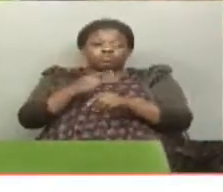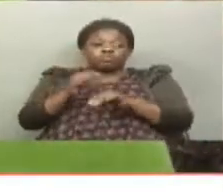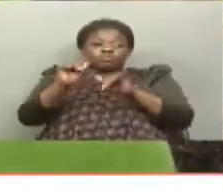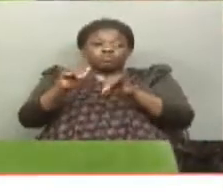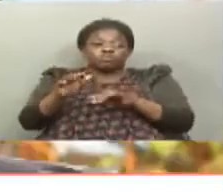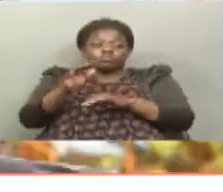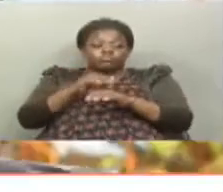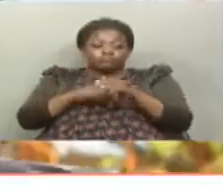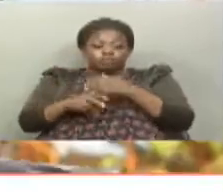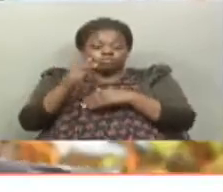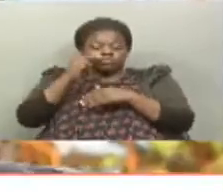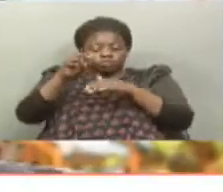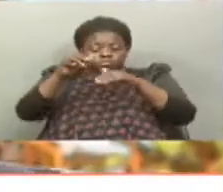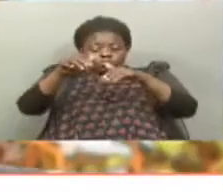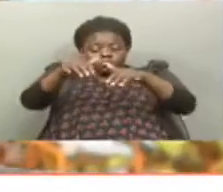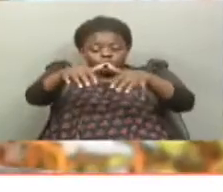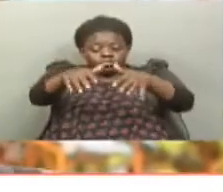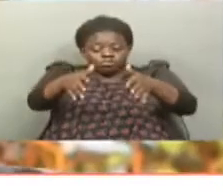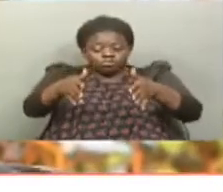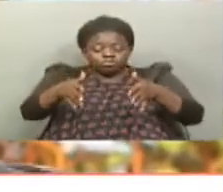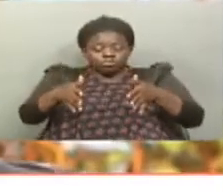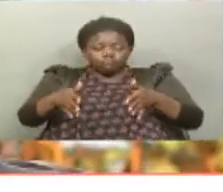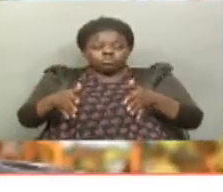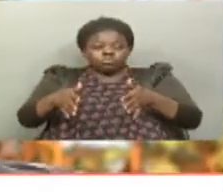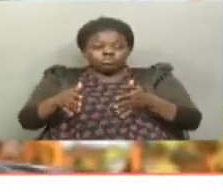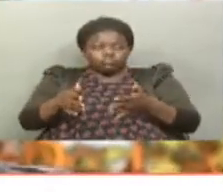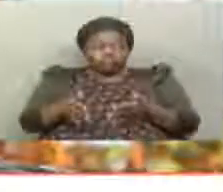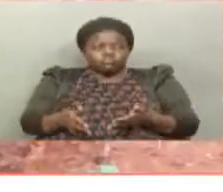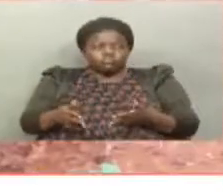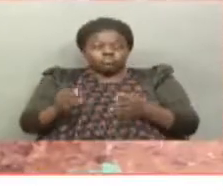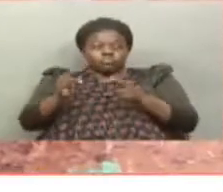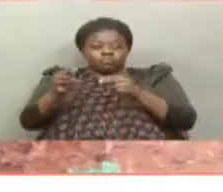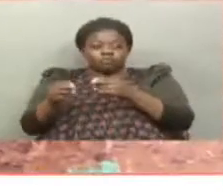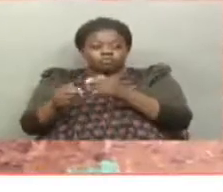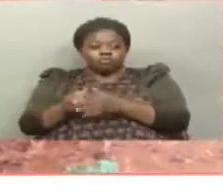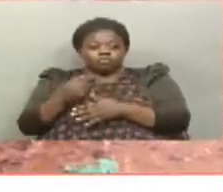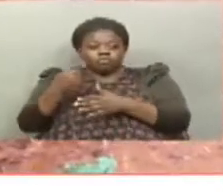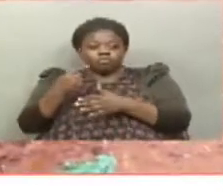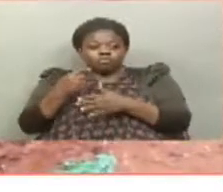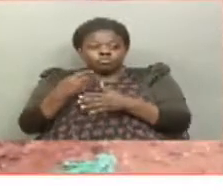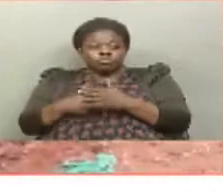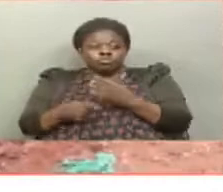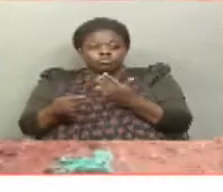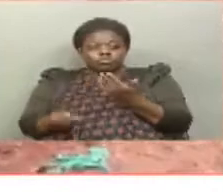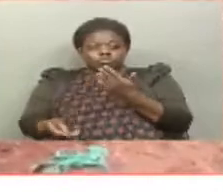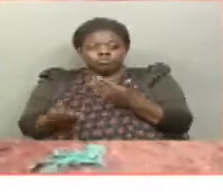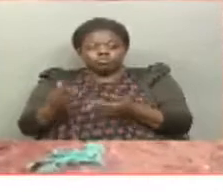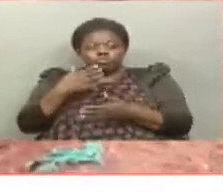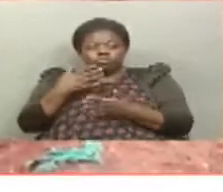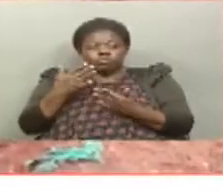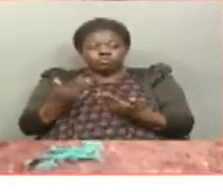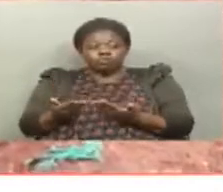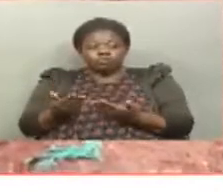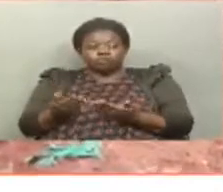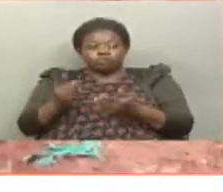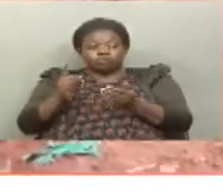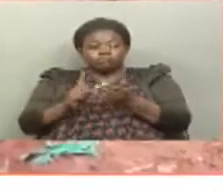bagamba tebabangawo malaalo kirabanko nga baziikawo tewaliwo mupya bategeeza nti ekigiriro ky'abano kyandiba kyakwagala kujja ssente